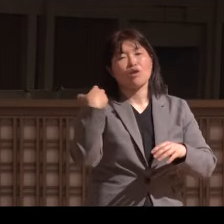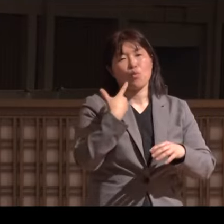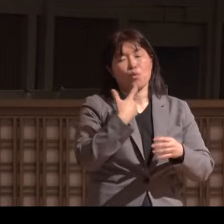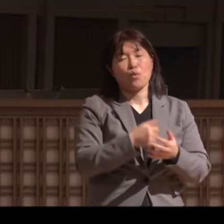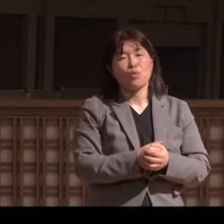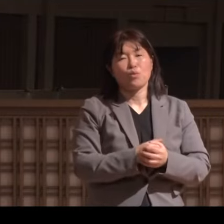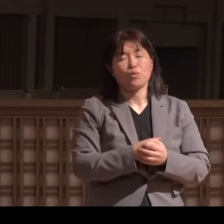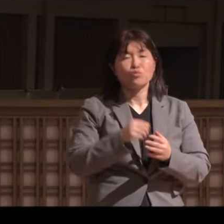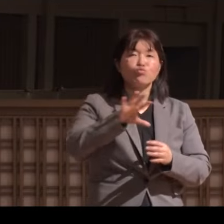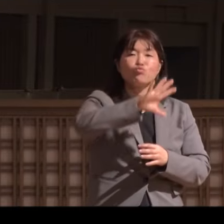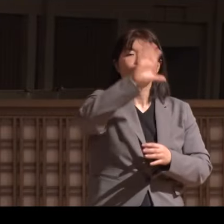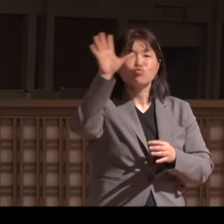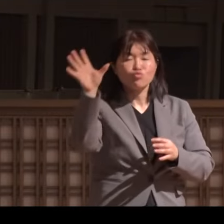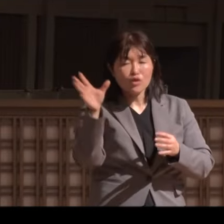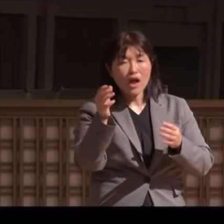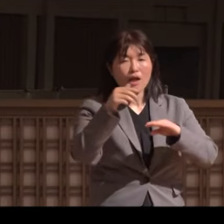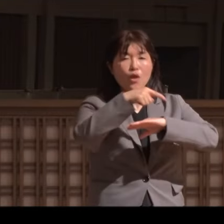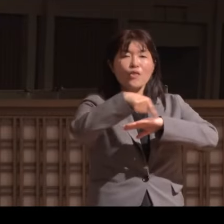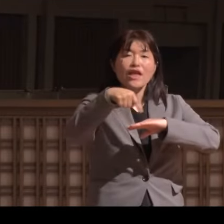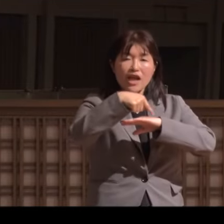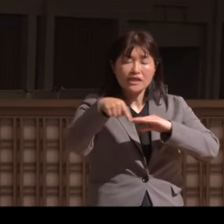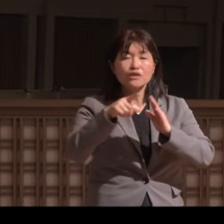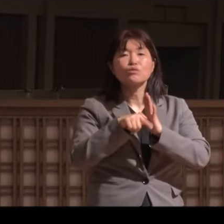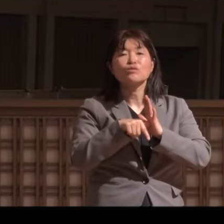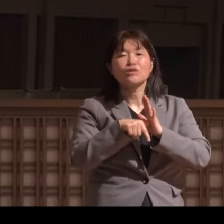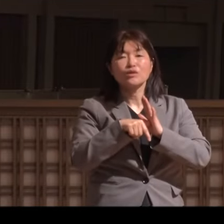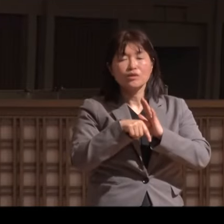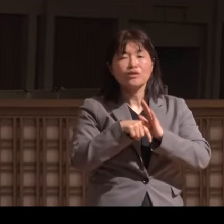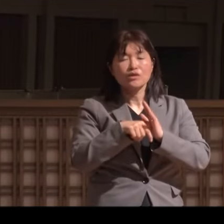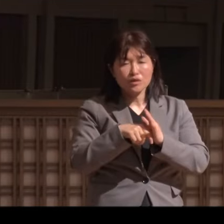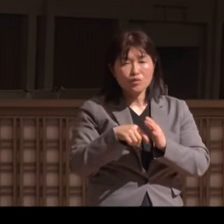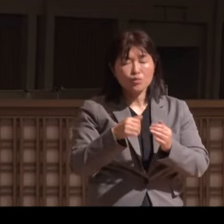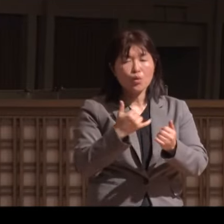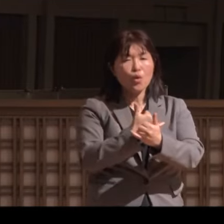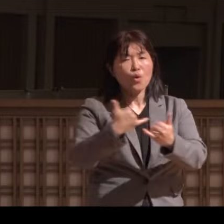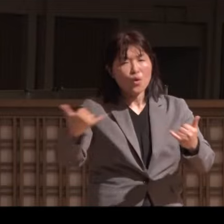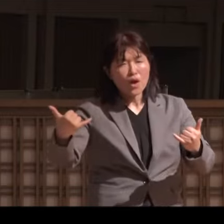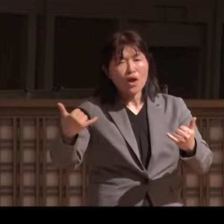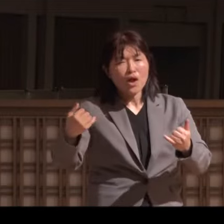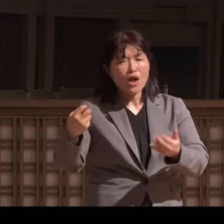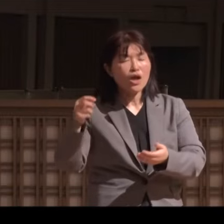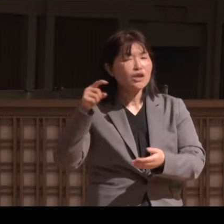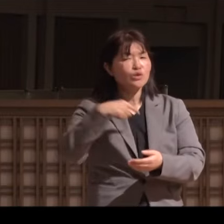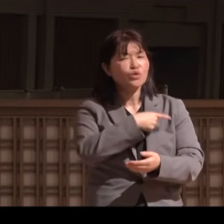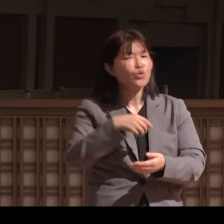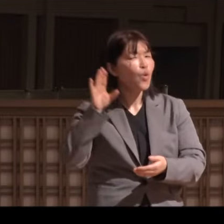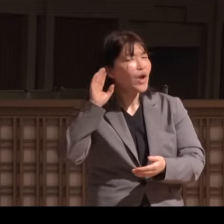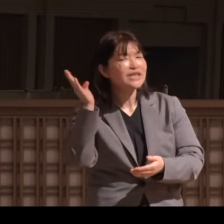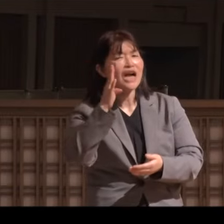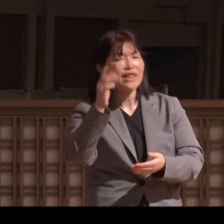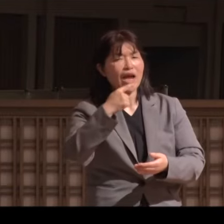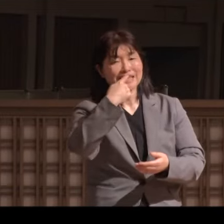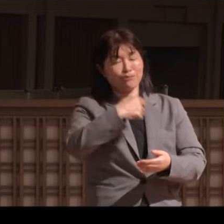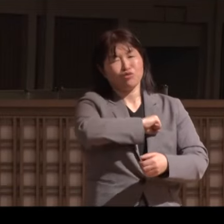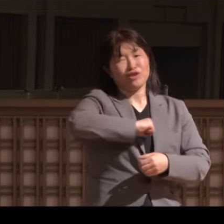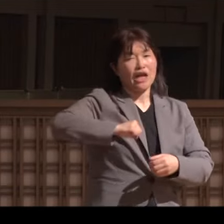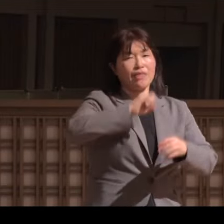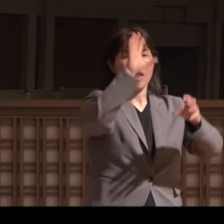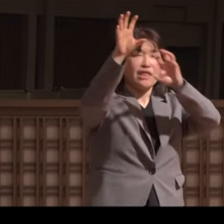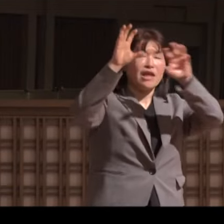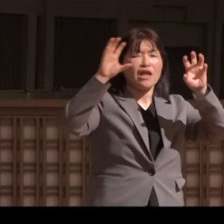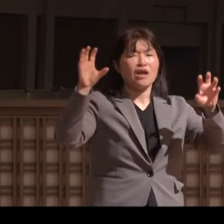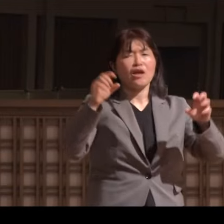空間作る時にですねなんかこう利用者の意見を聞かずにデザイナーが勝手に設計してしまうということが多かったんですねこれ